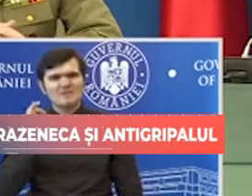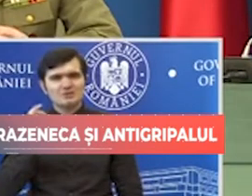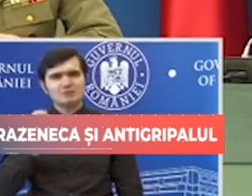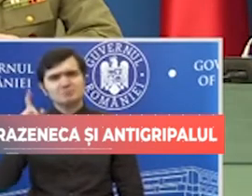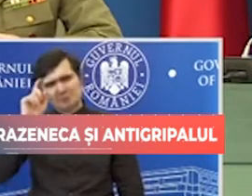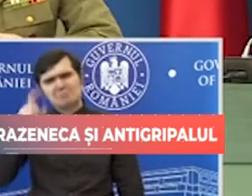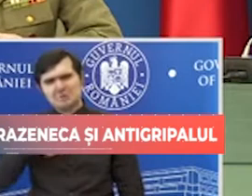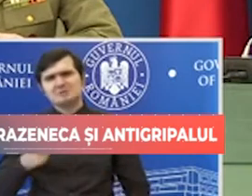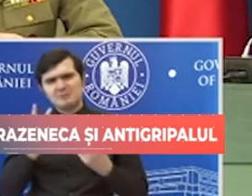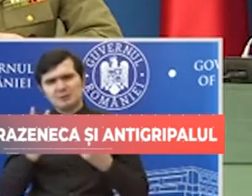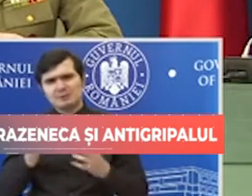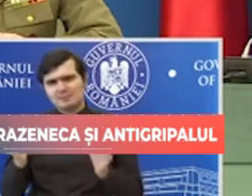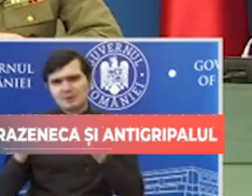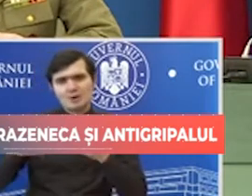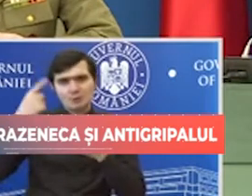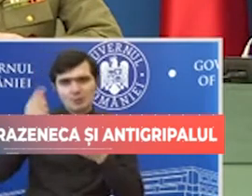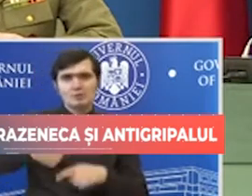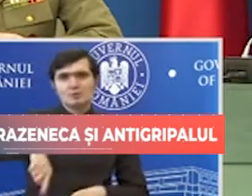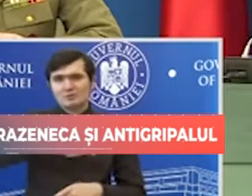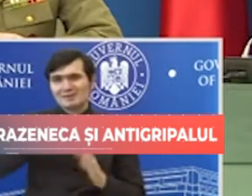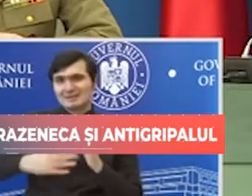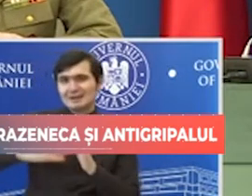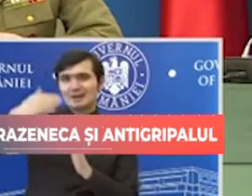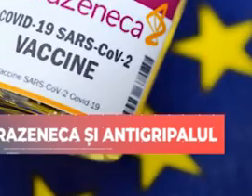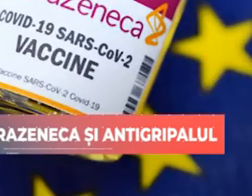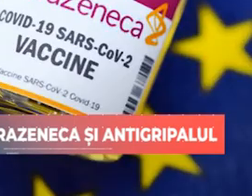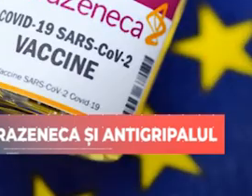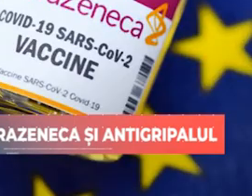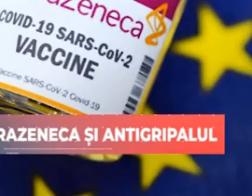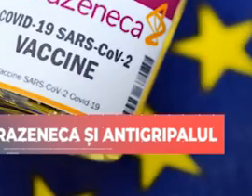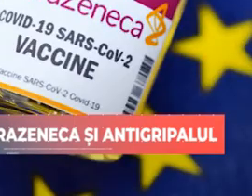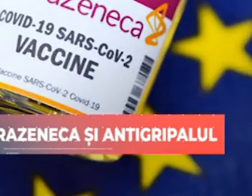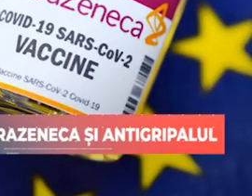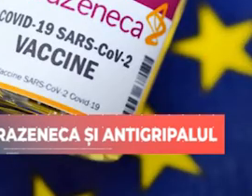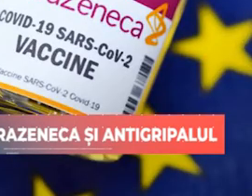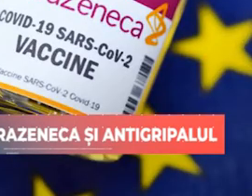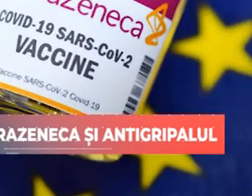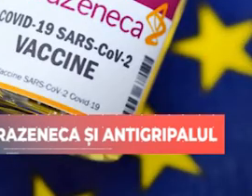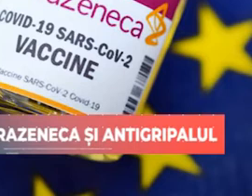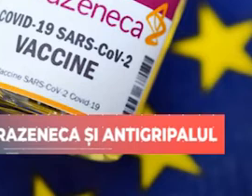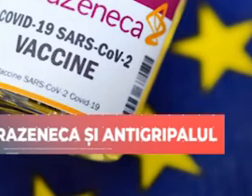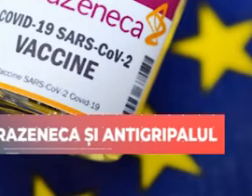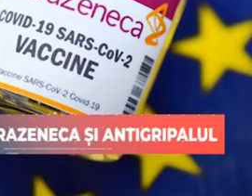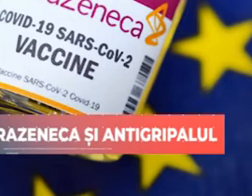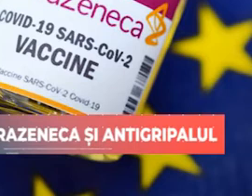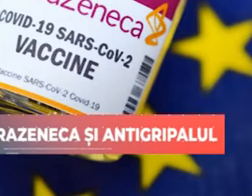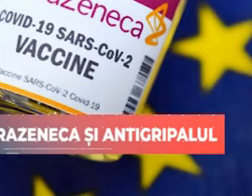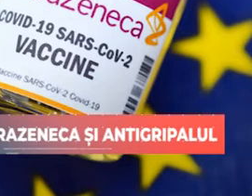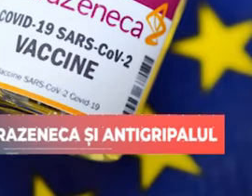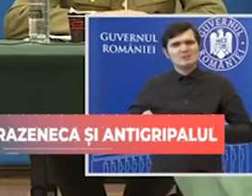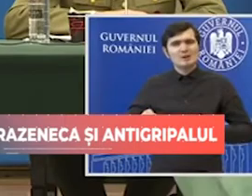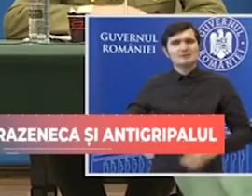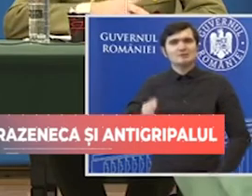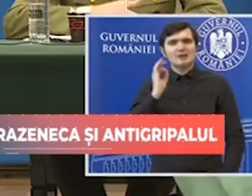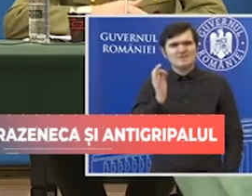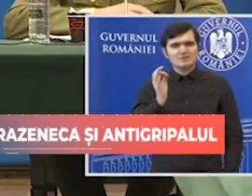Președintele Comitetului Național de Coordonare a Activităților a subliniat importanța creșterii ratei de vaccinare anti-COVID-19.